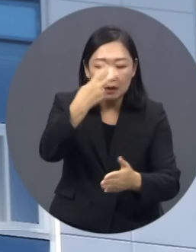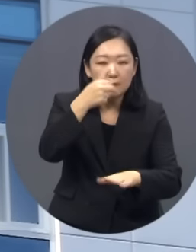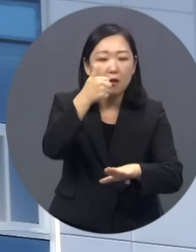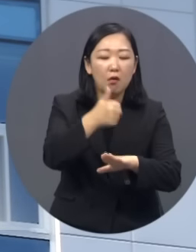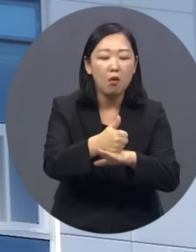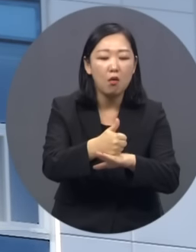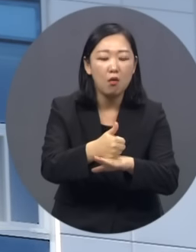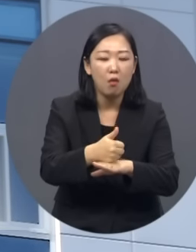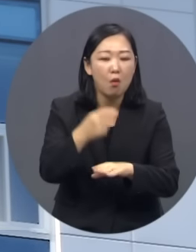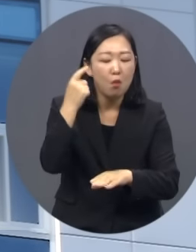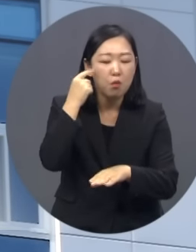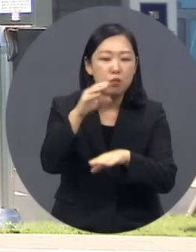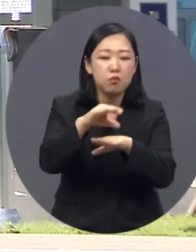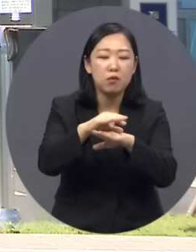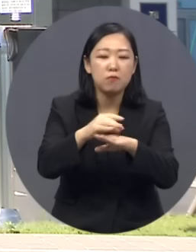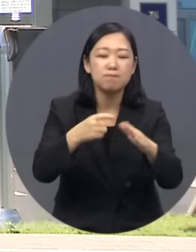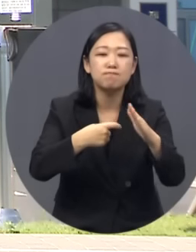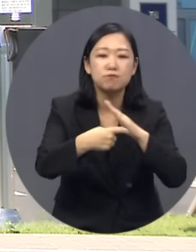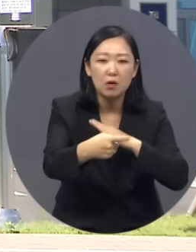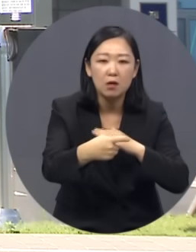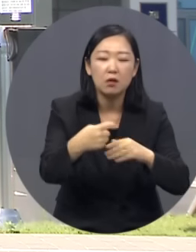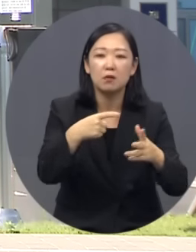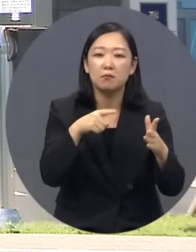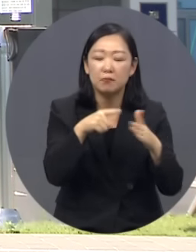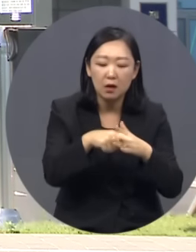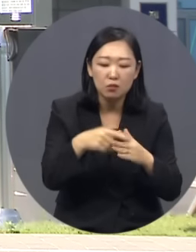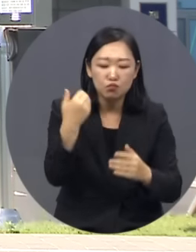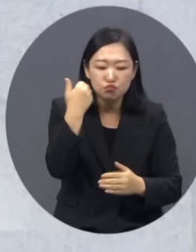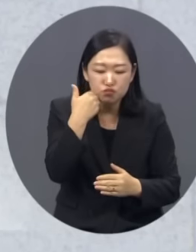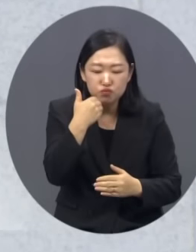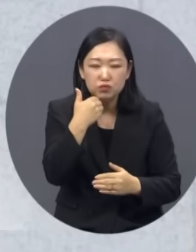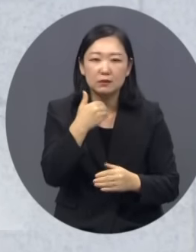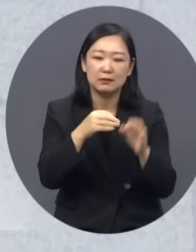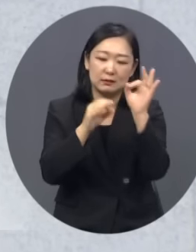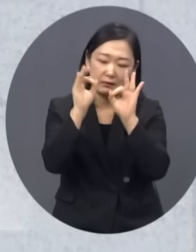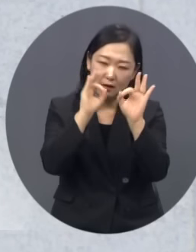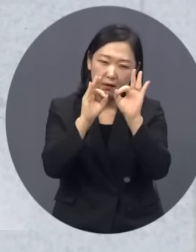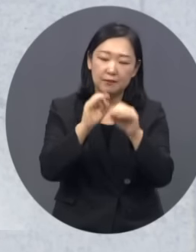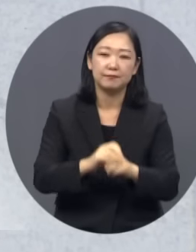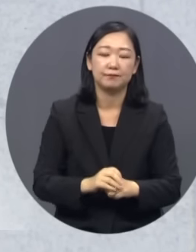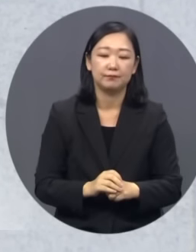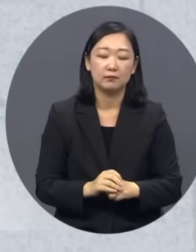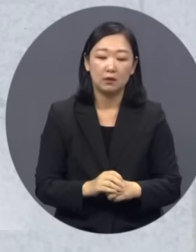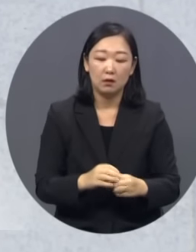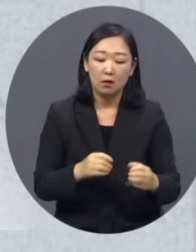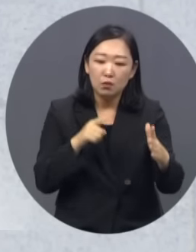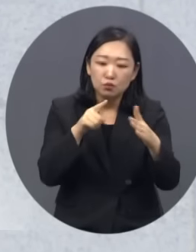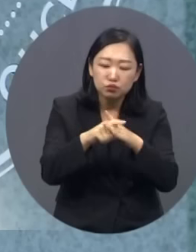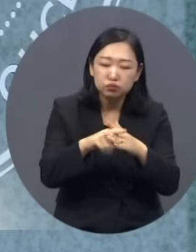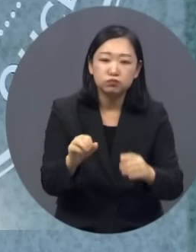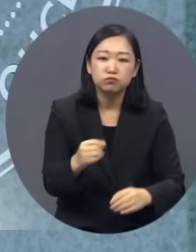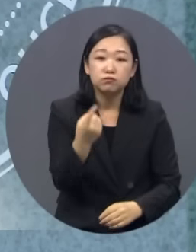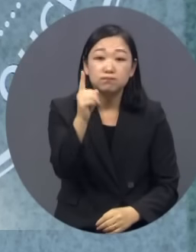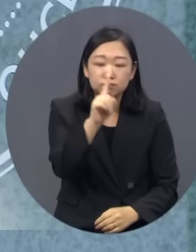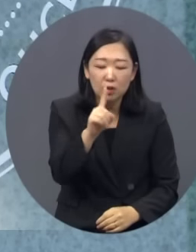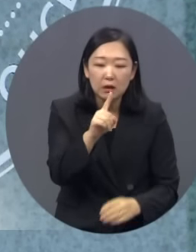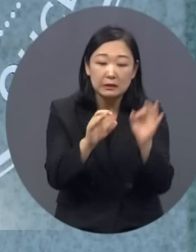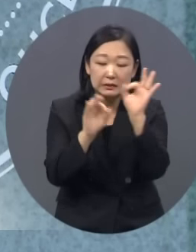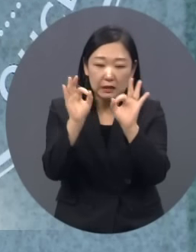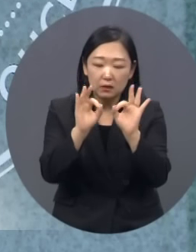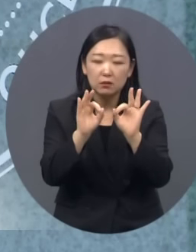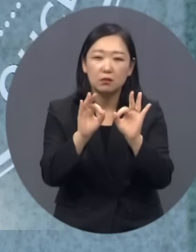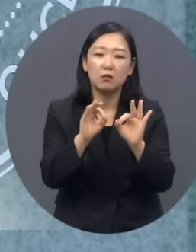언론에 유출됐다면 재보자 색출에 나섰습니다 단순히 유출 경의를 파악하는 차원을 넘어 유출자를